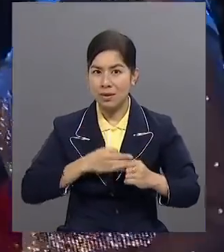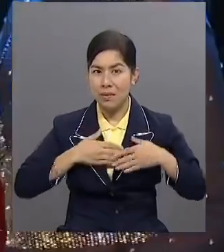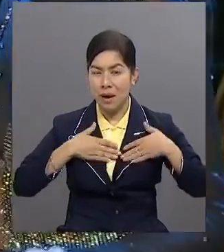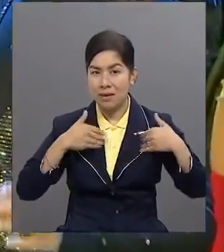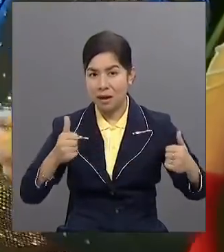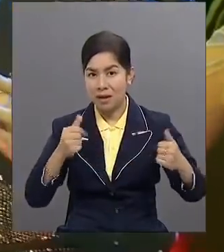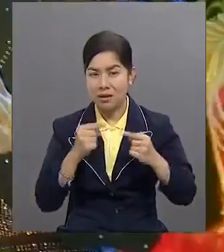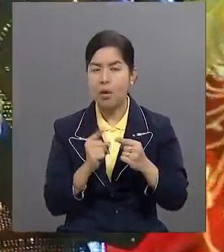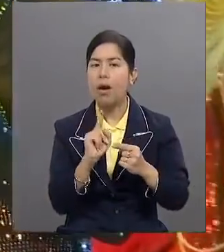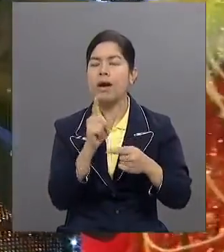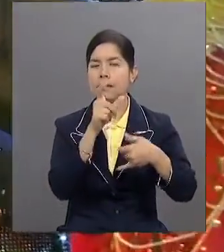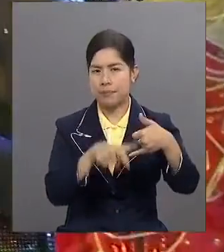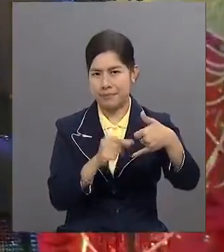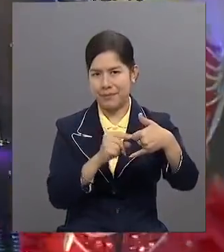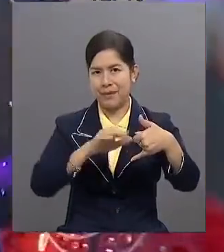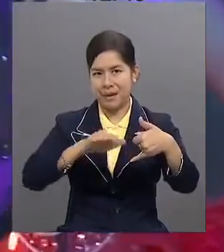นแหละ